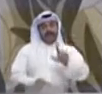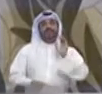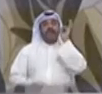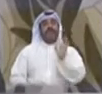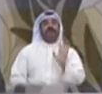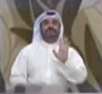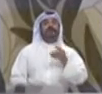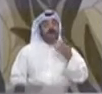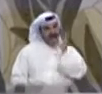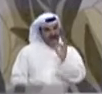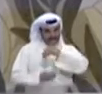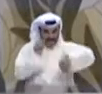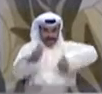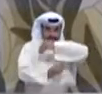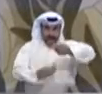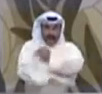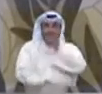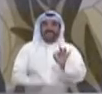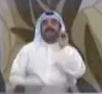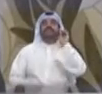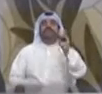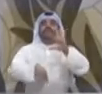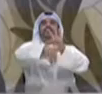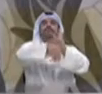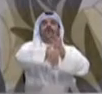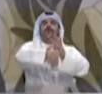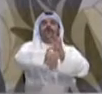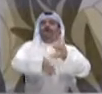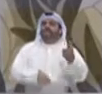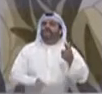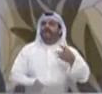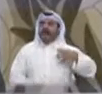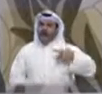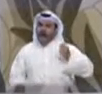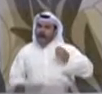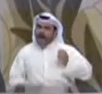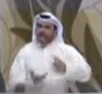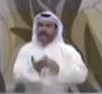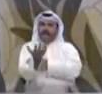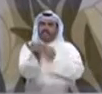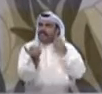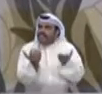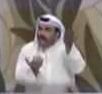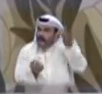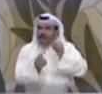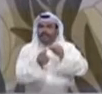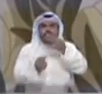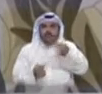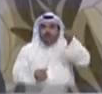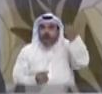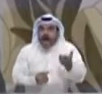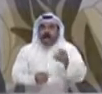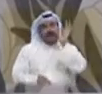أي مرض موجود عندهم أو علاج موجود عندهم، بس الاحتياطات يعني. نعم. بس ويأخذوا